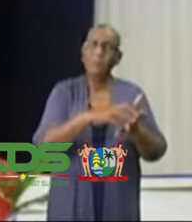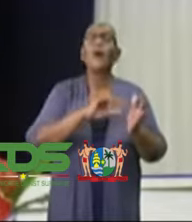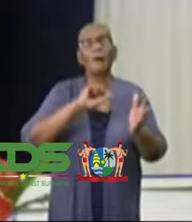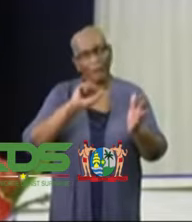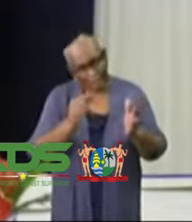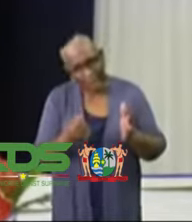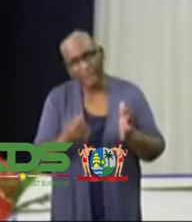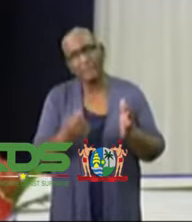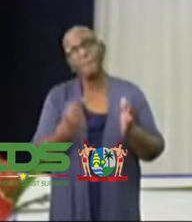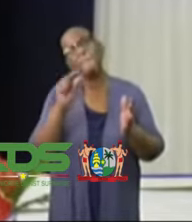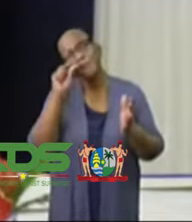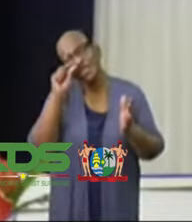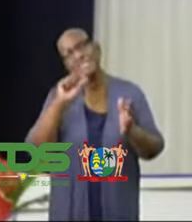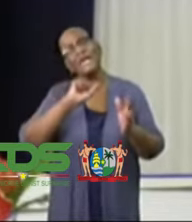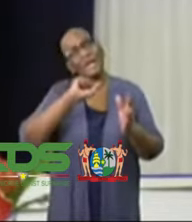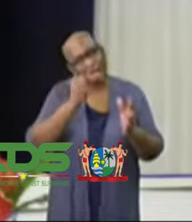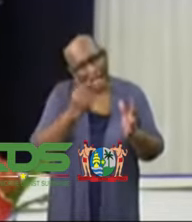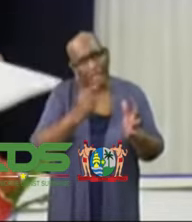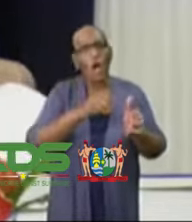uitvoeren.